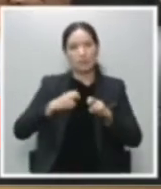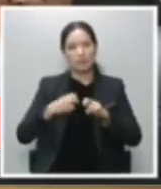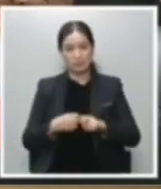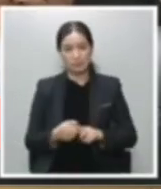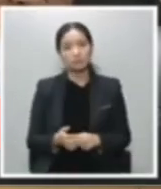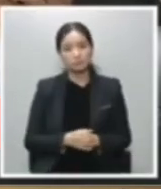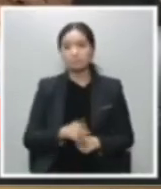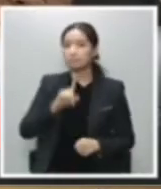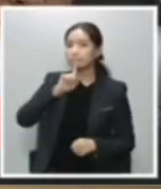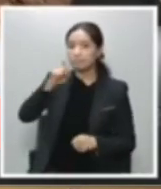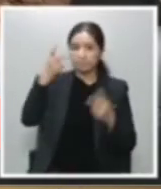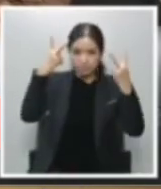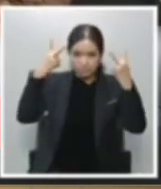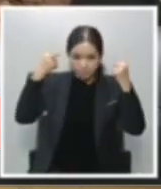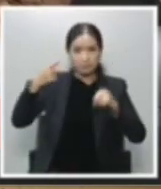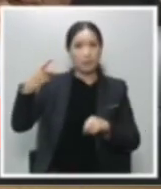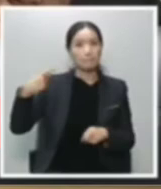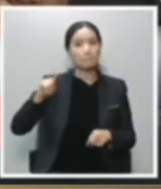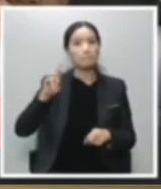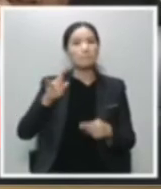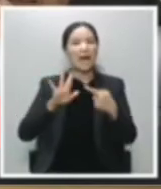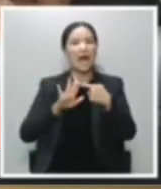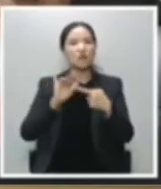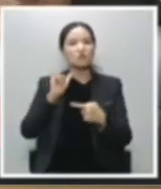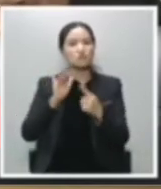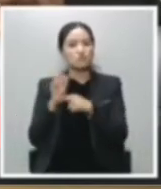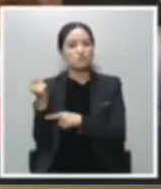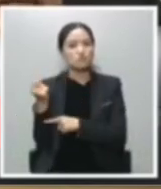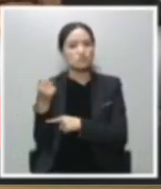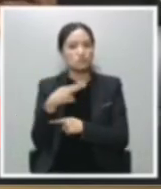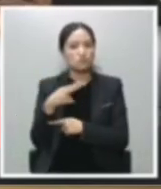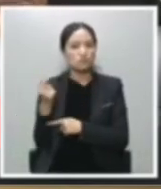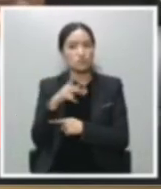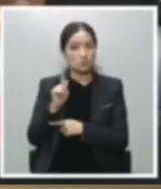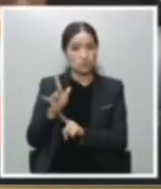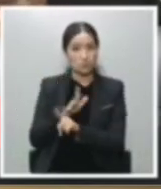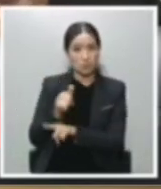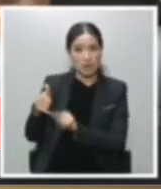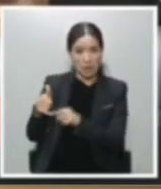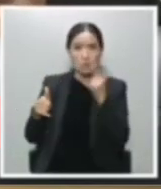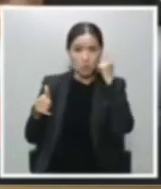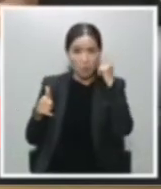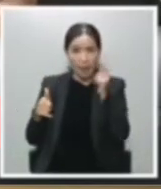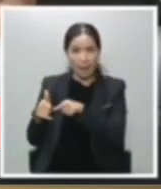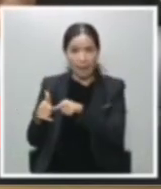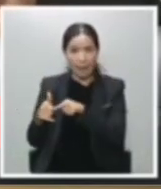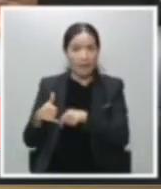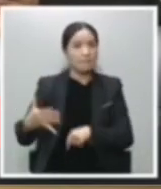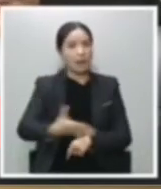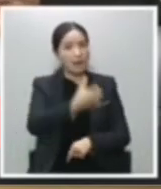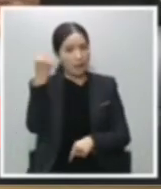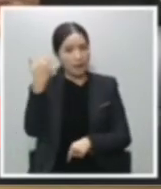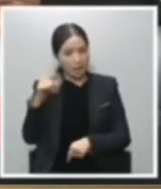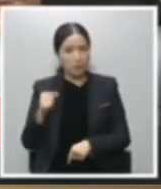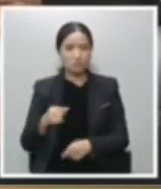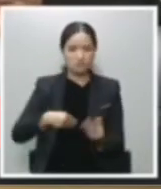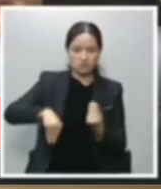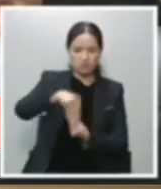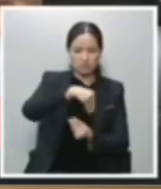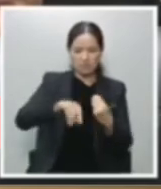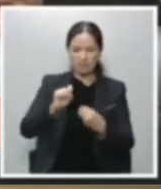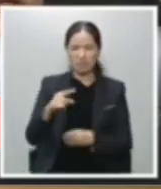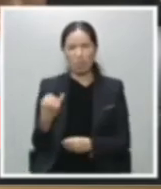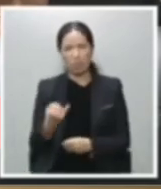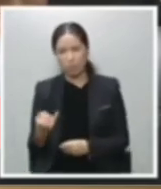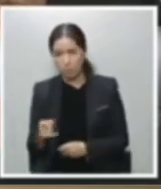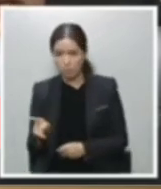านนายกประยุทธ์ท่านรู้หรือยังครับพอท่านรัฐประหารมาแล้วเนี่ยครับเศรษฐกิจเป็นแบบนี้ท่านจะรับผิดชอบประเทศชาติไหว